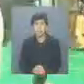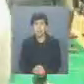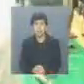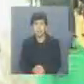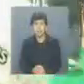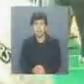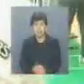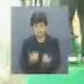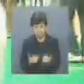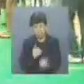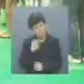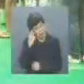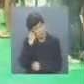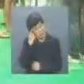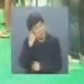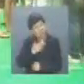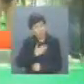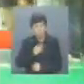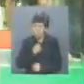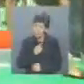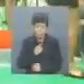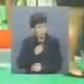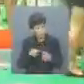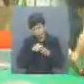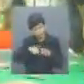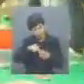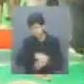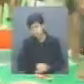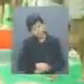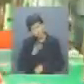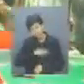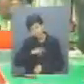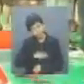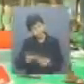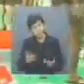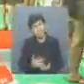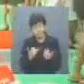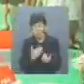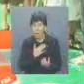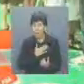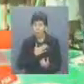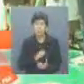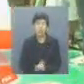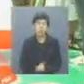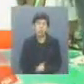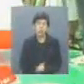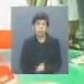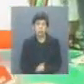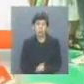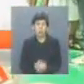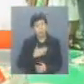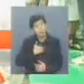ตอนนี้สงสัยต้องทำอะไรที่แรงๆกับทีมหน่อยนะครับอย่างนี้หนึ่งเนี่ยผมค